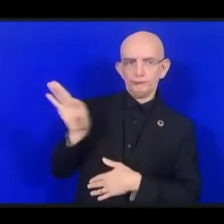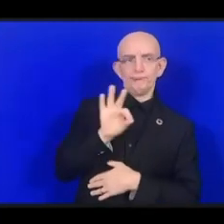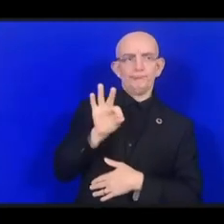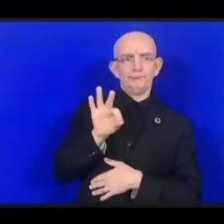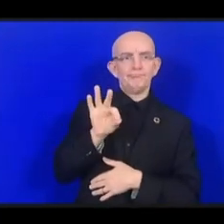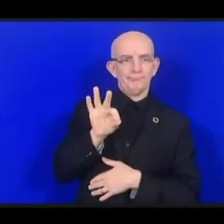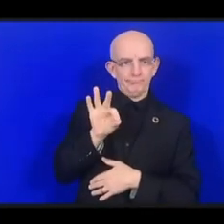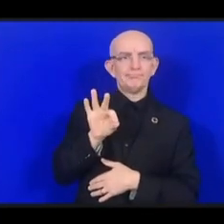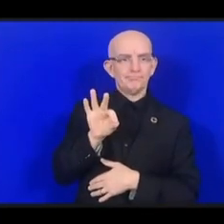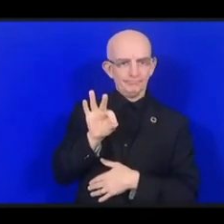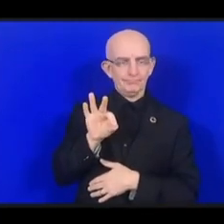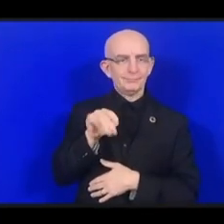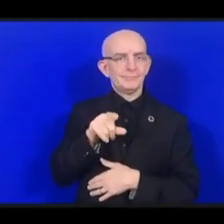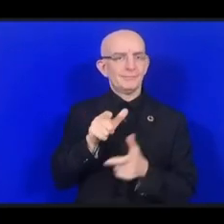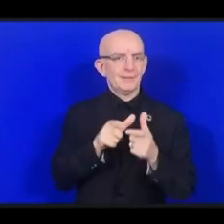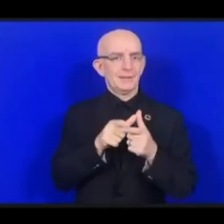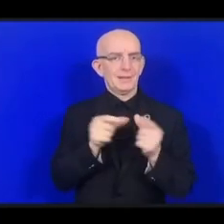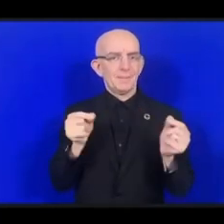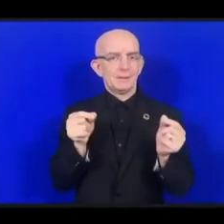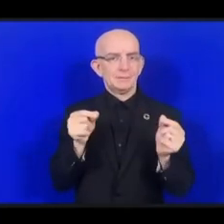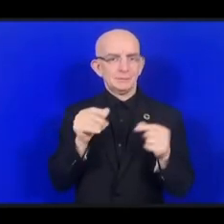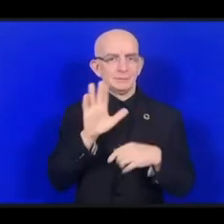اتكان الكنجي